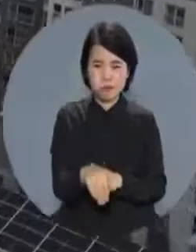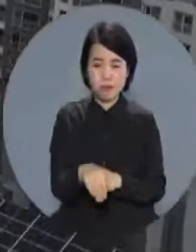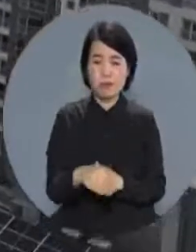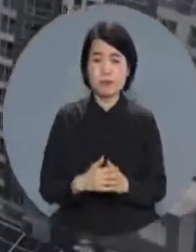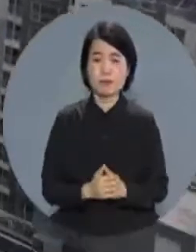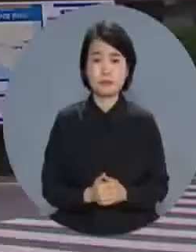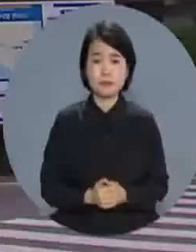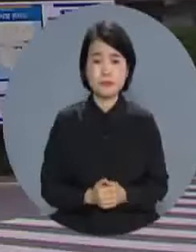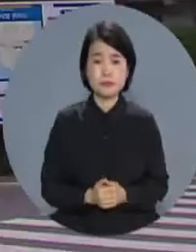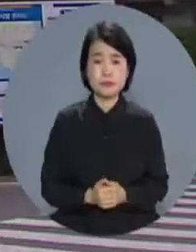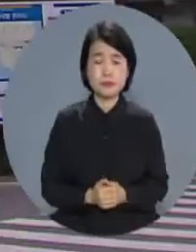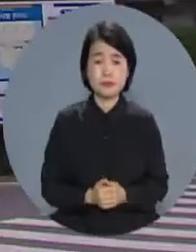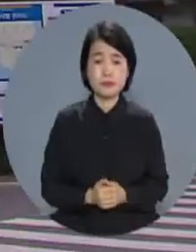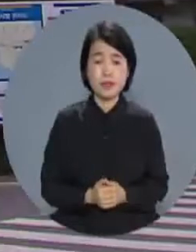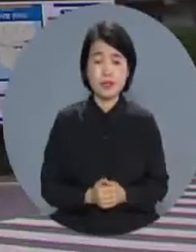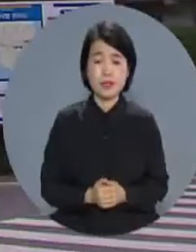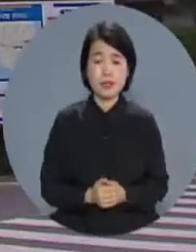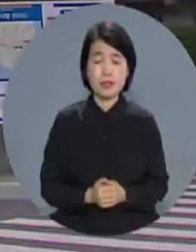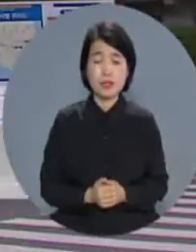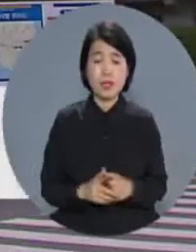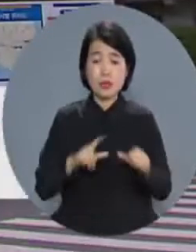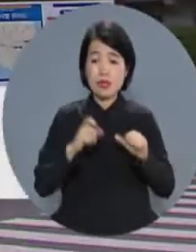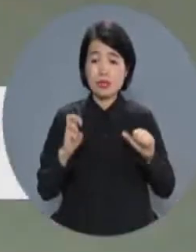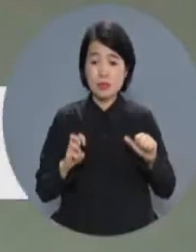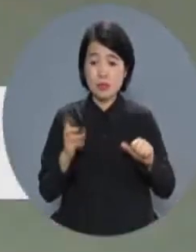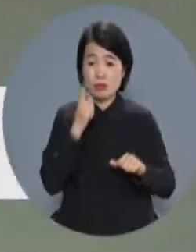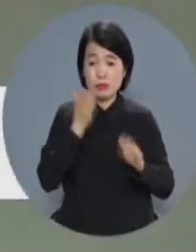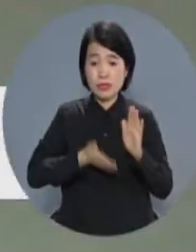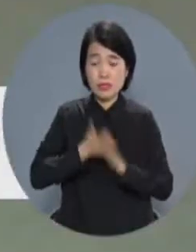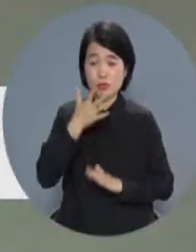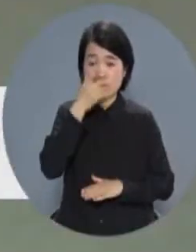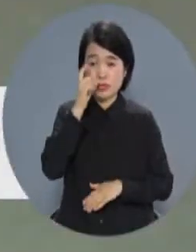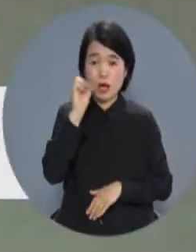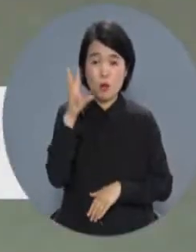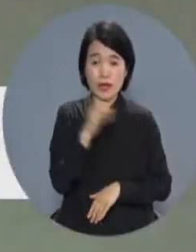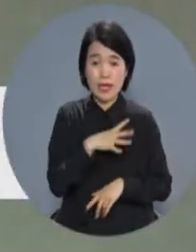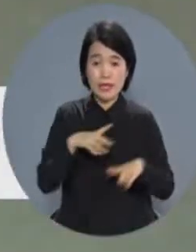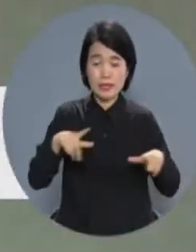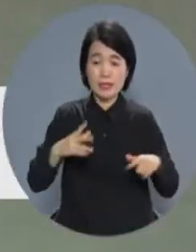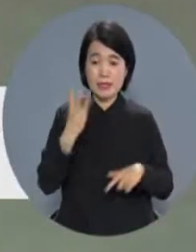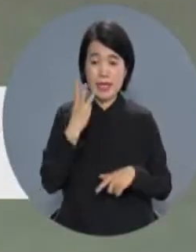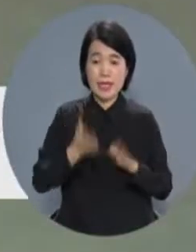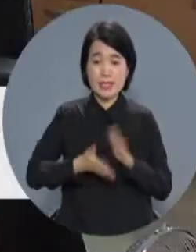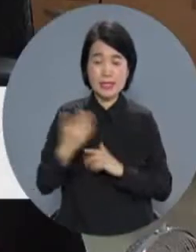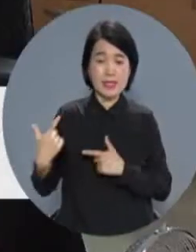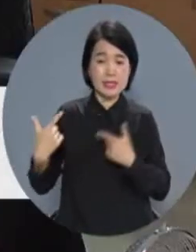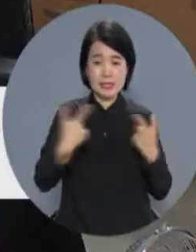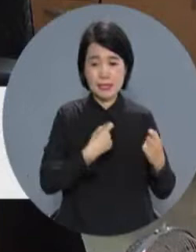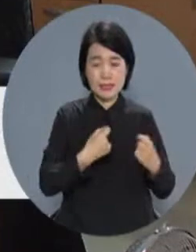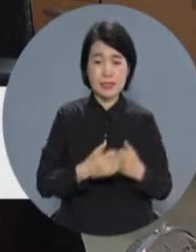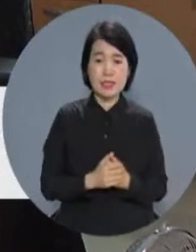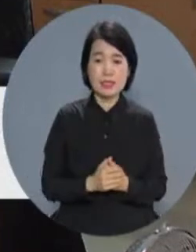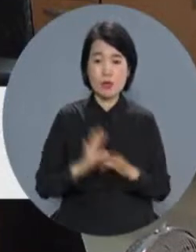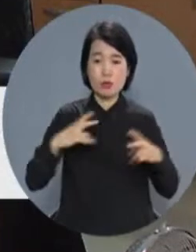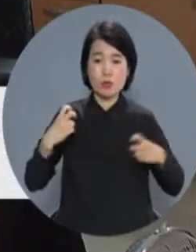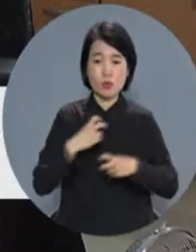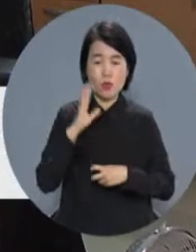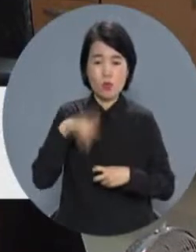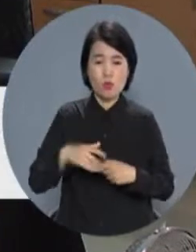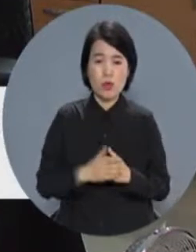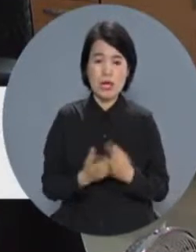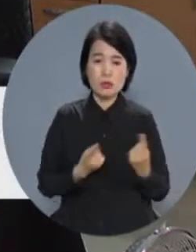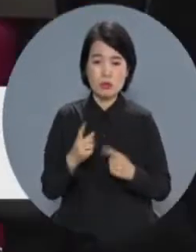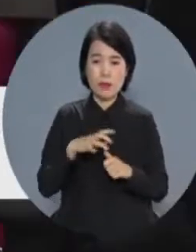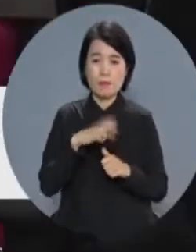겁니다. 지난달 30일 여수시를 시작으로 순천, 광양시 등 3개 시가 일제히 국토교통부에